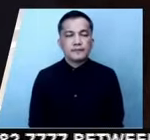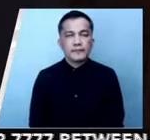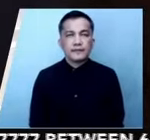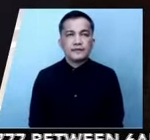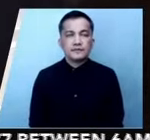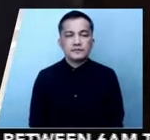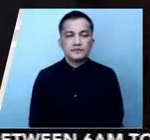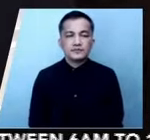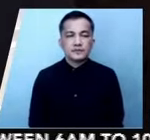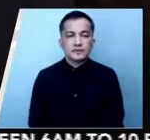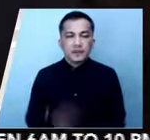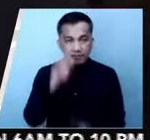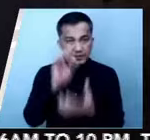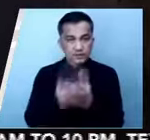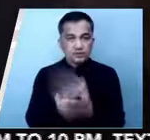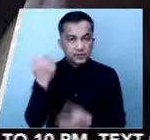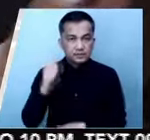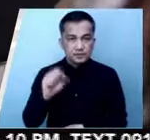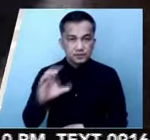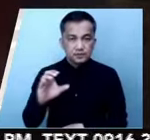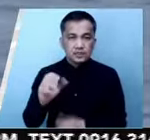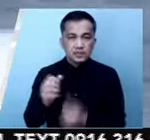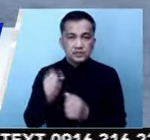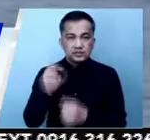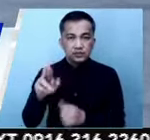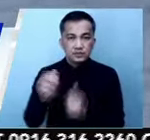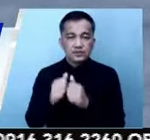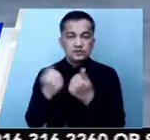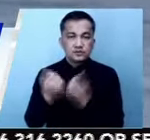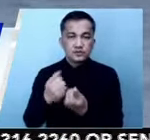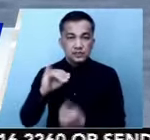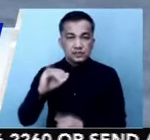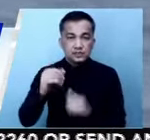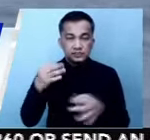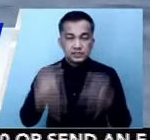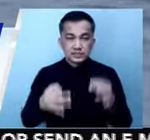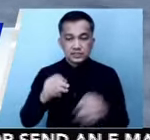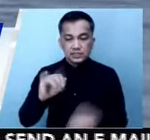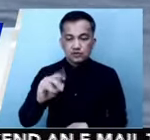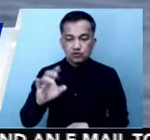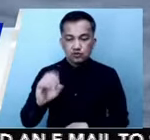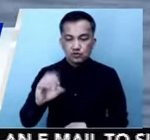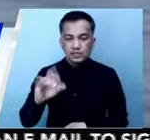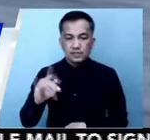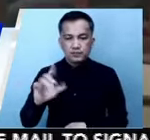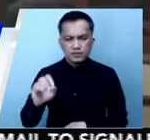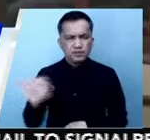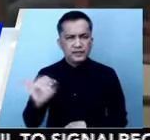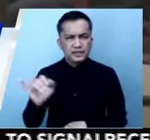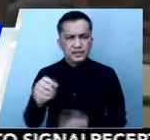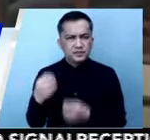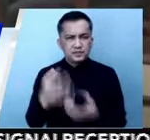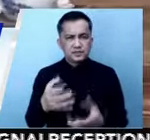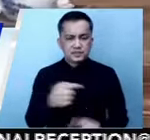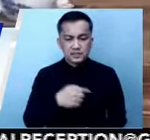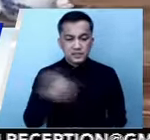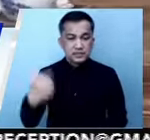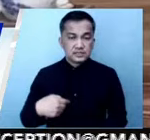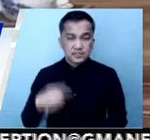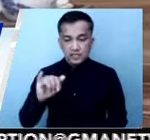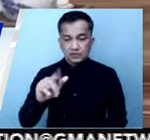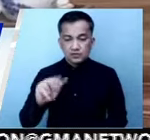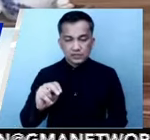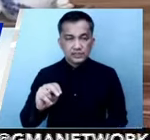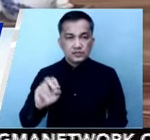Paniwala ni dating Supreme Court Senior Associate Justice Antonio Capio, tila ipinamigay na raw natin sa China ang Ayungin Shoal sa umano'y